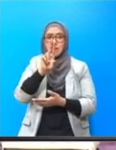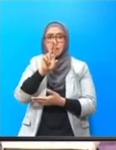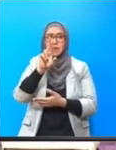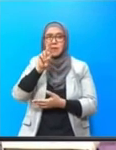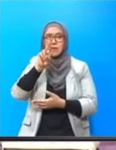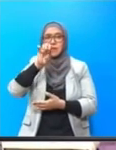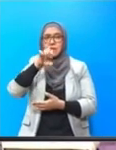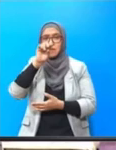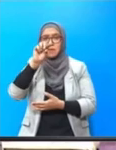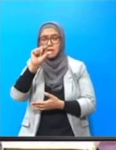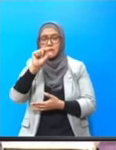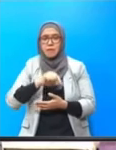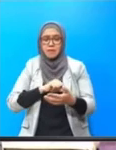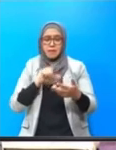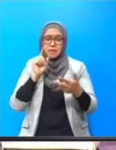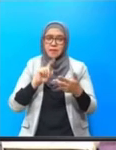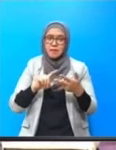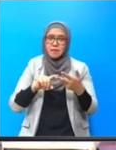3